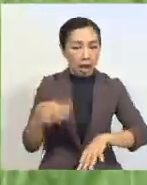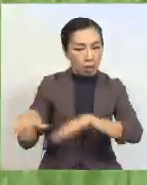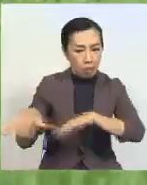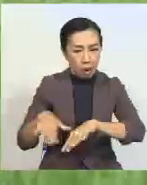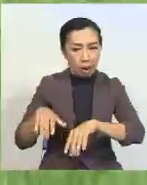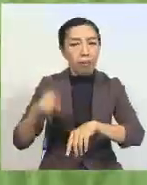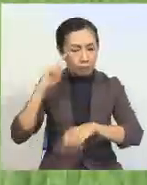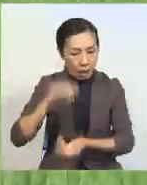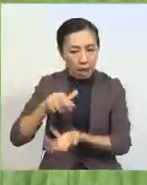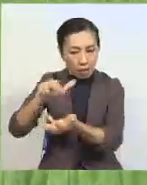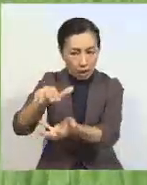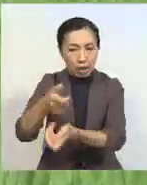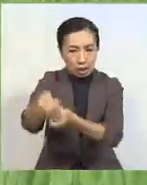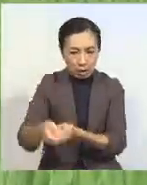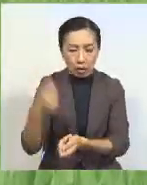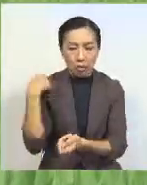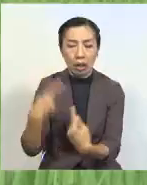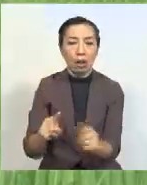กษตรกรแน่นอนค่ะแต่